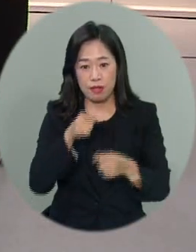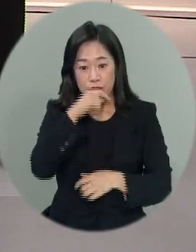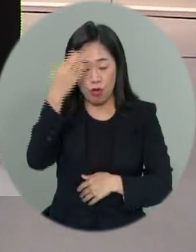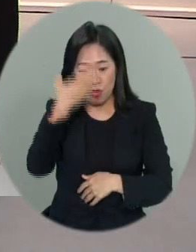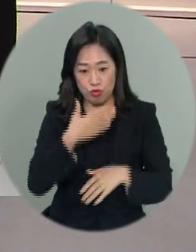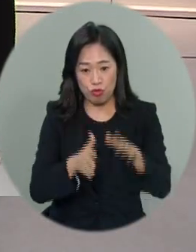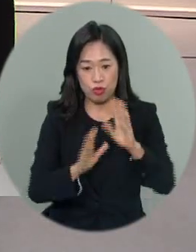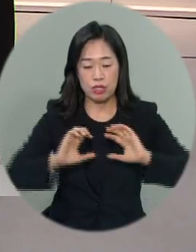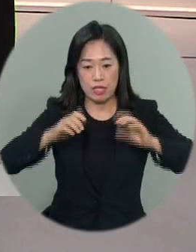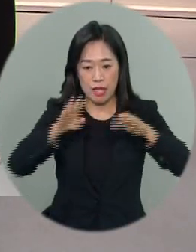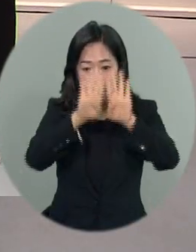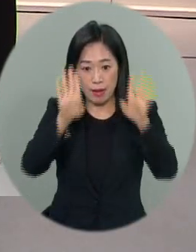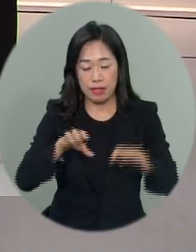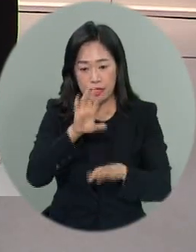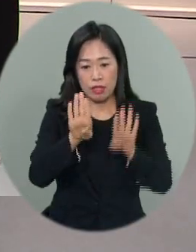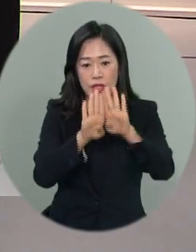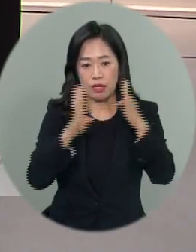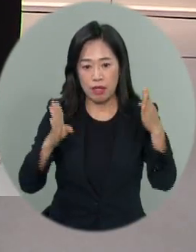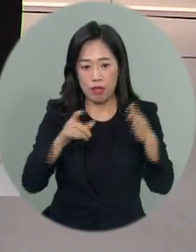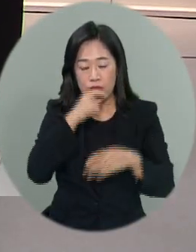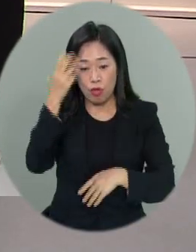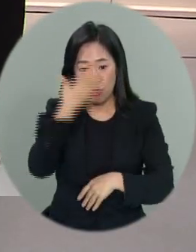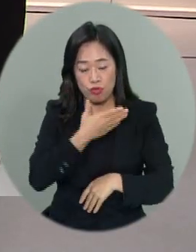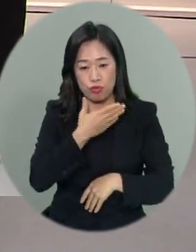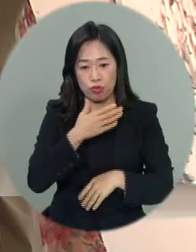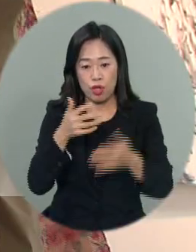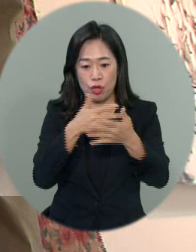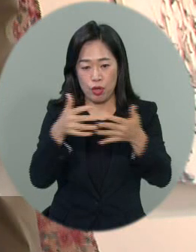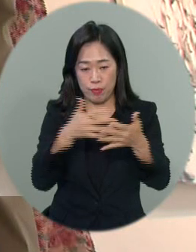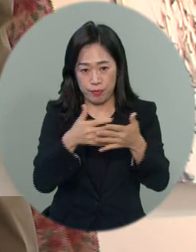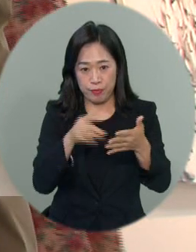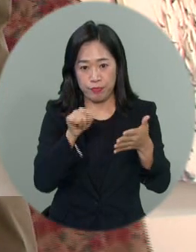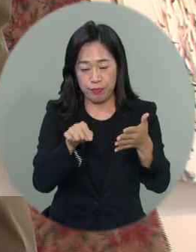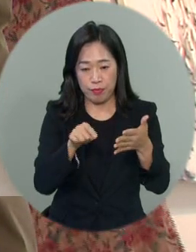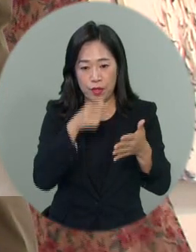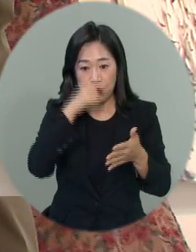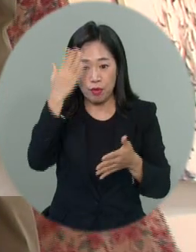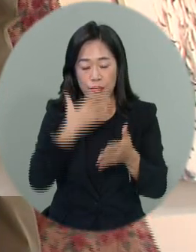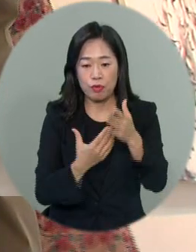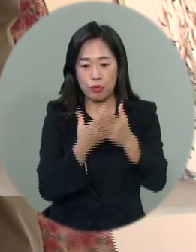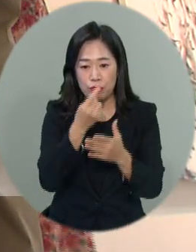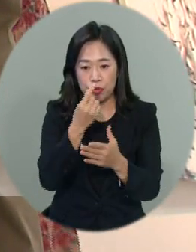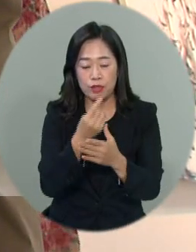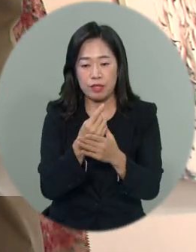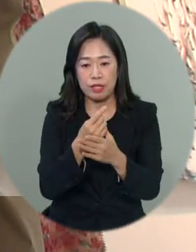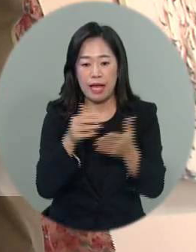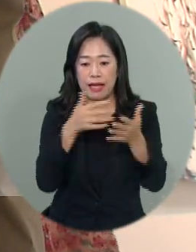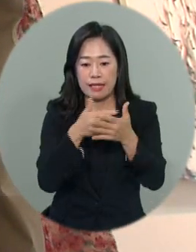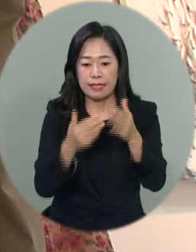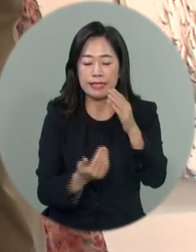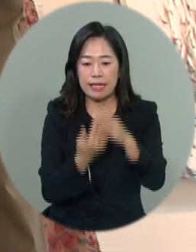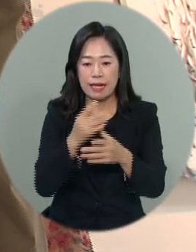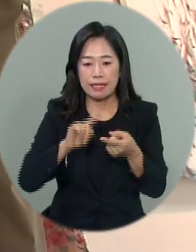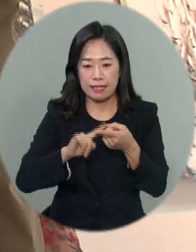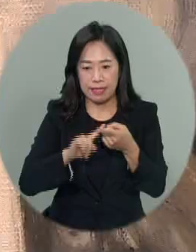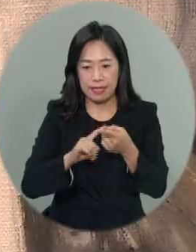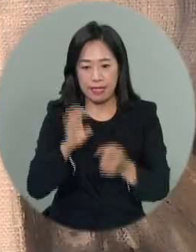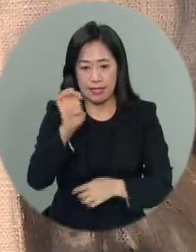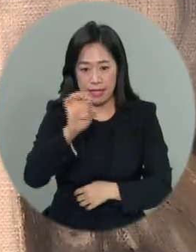여수세계 박람회장에서 열리고 있는 여순 기록화전에는 여순 사건을 주제로 한 작품 40여 점이